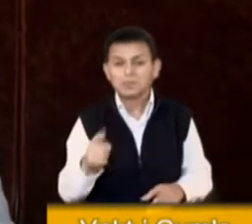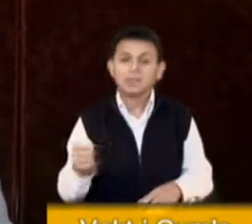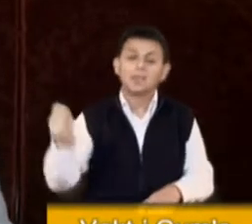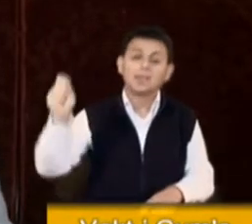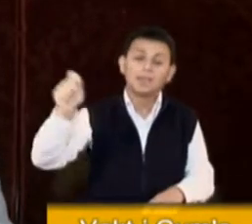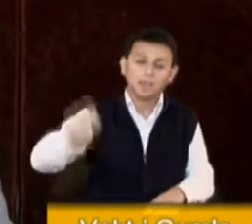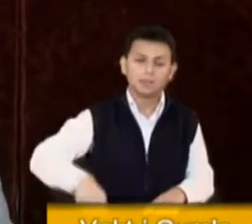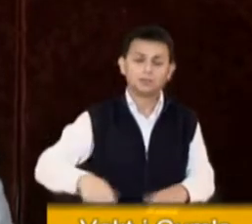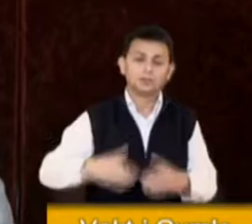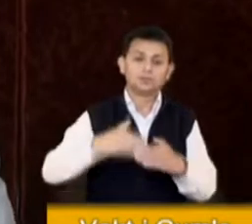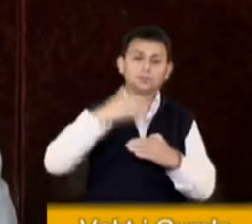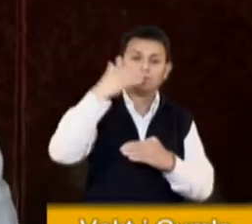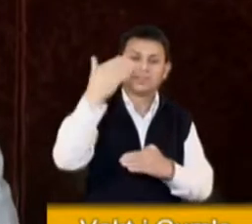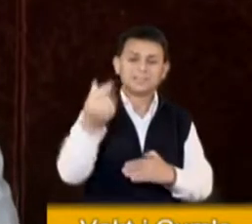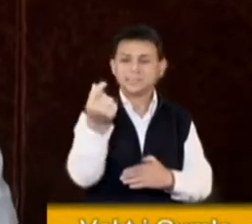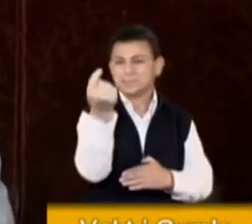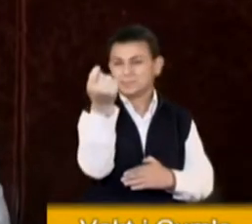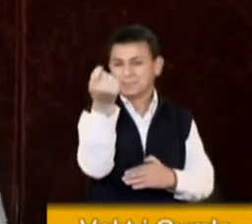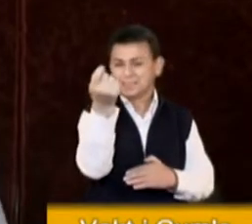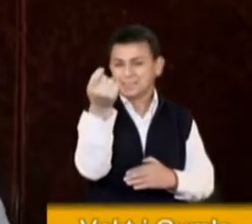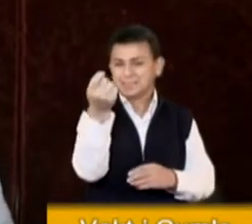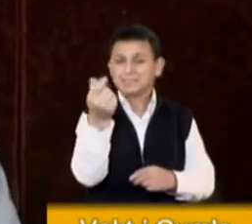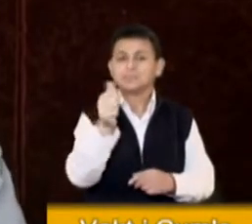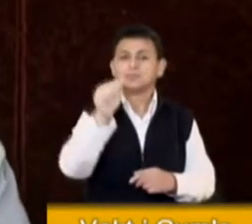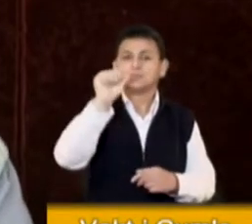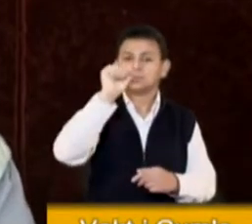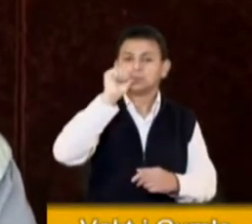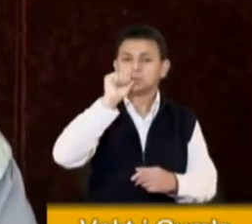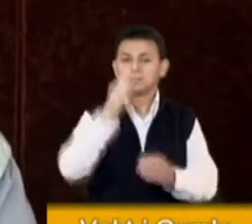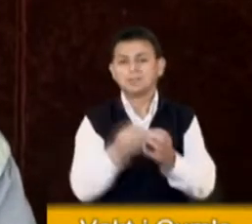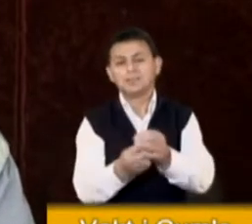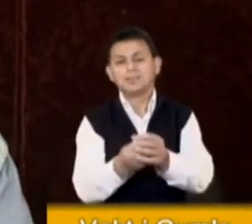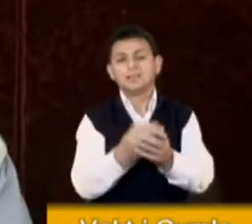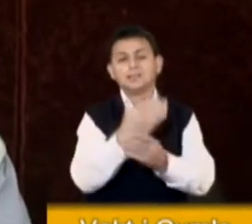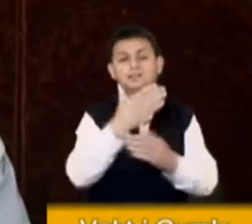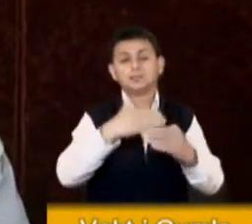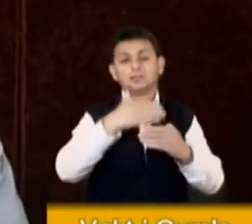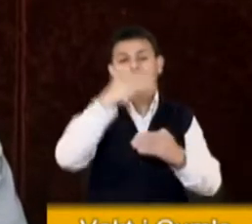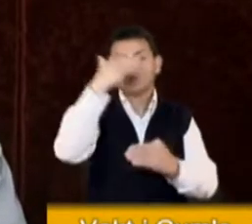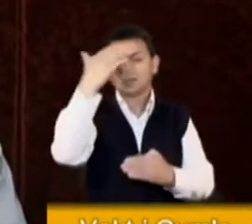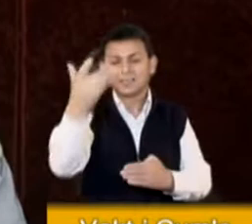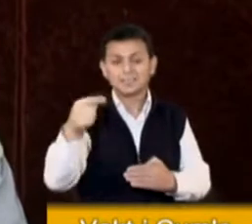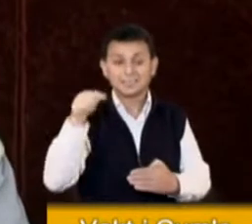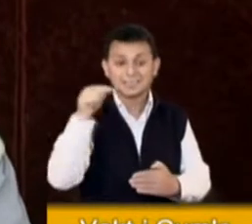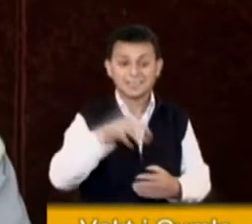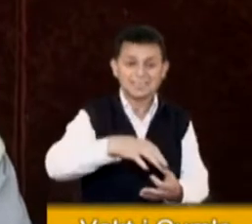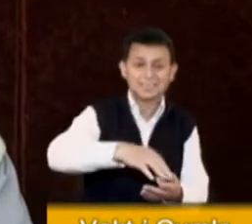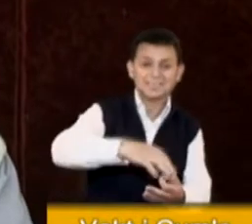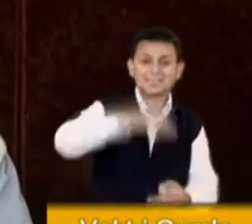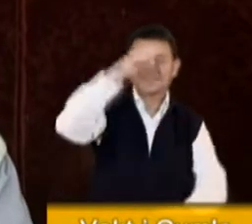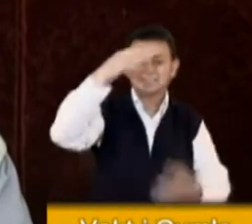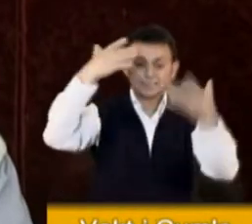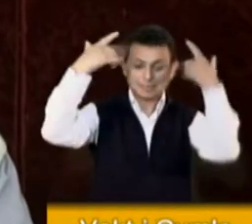sudan yaratan. "Sümme sevvâke racula." Sonra da seni insan şekline koyan